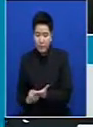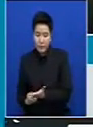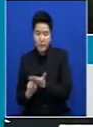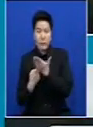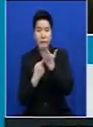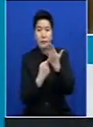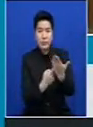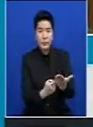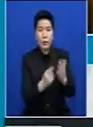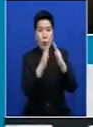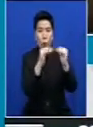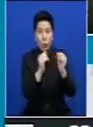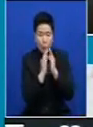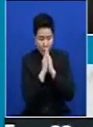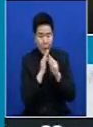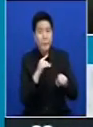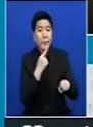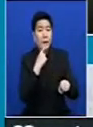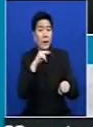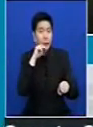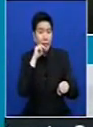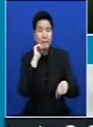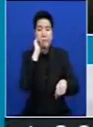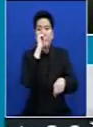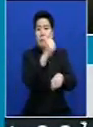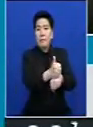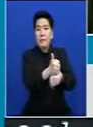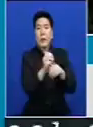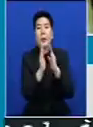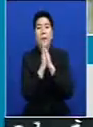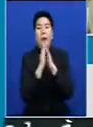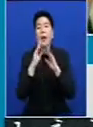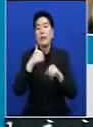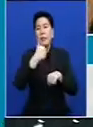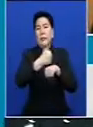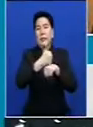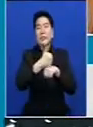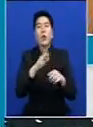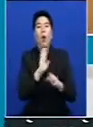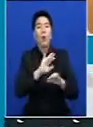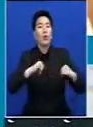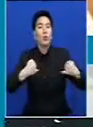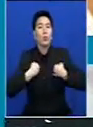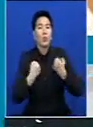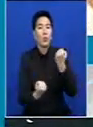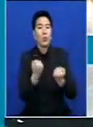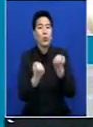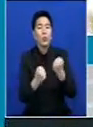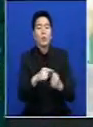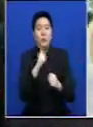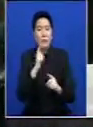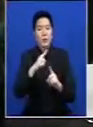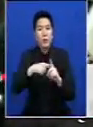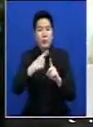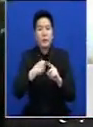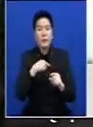ที่วัดปากน้ำส่งถึงสมเด็จมหาราชมังคลาจารย์หรือสมเด็จช่วงเจ้าอาวาสผู้ปฏิบัติหน้าที่ส